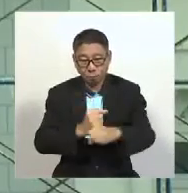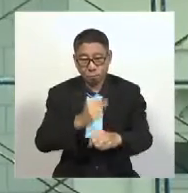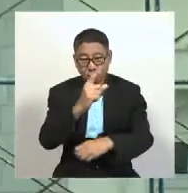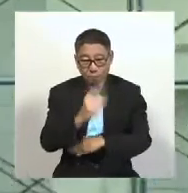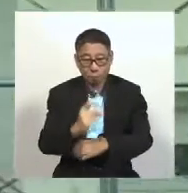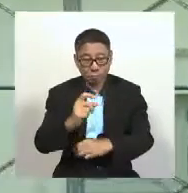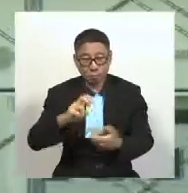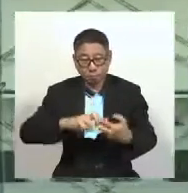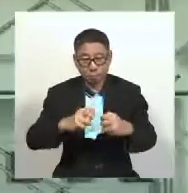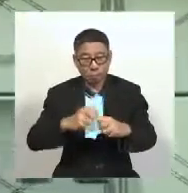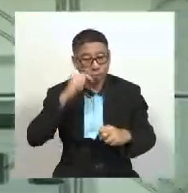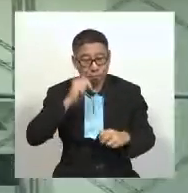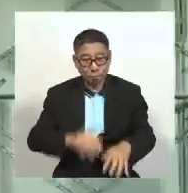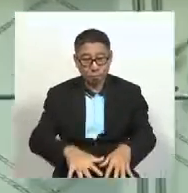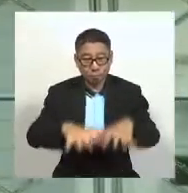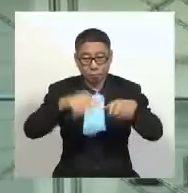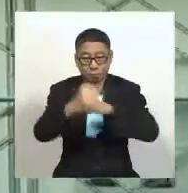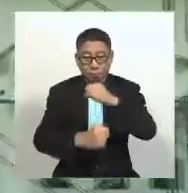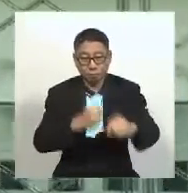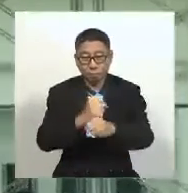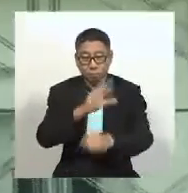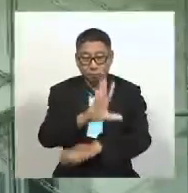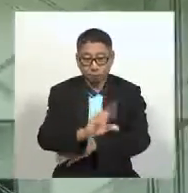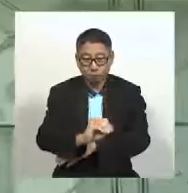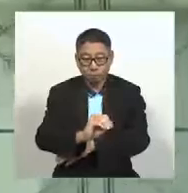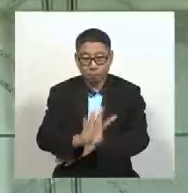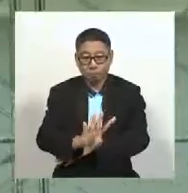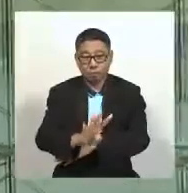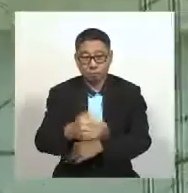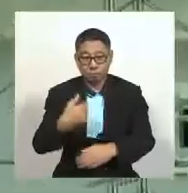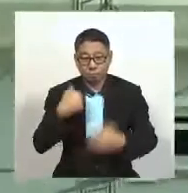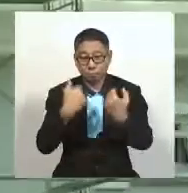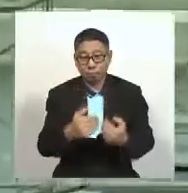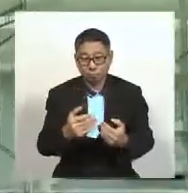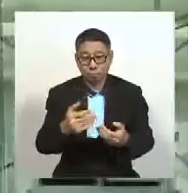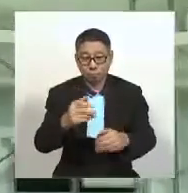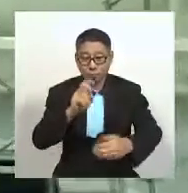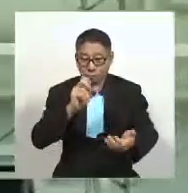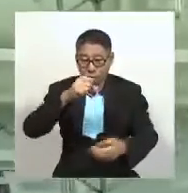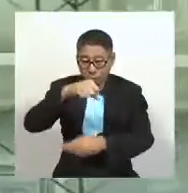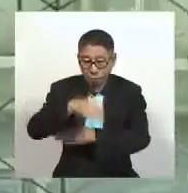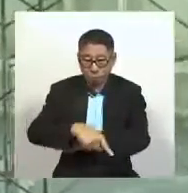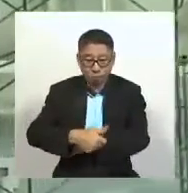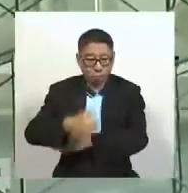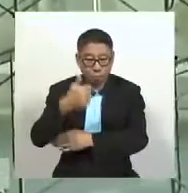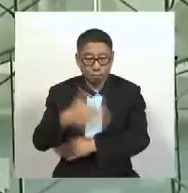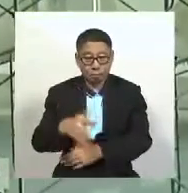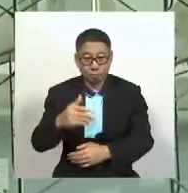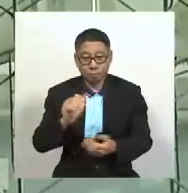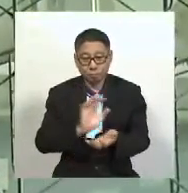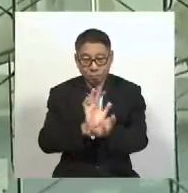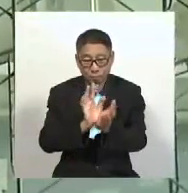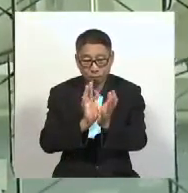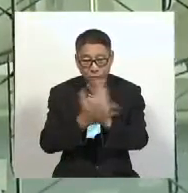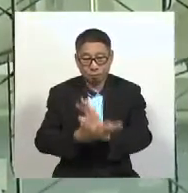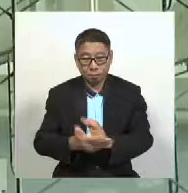ความเสียหายจากอุทกภัยใหญ่ในปี2554บางจุดไม่สามารถซ่อมแซมได้แล้วคณะทำงานปรับปรุง